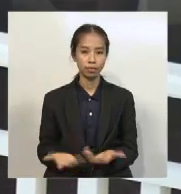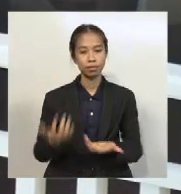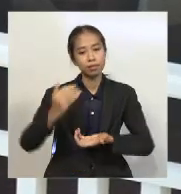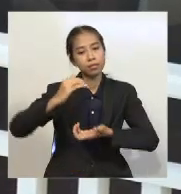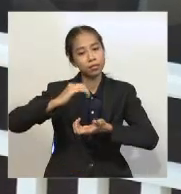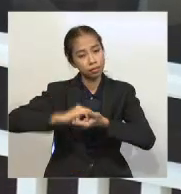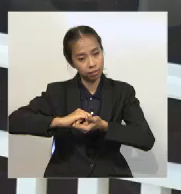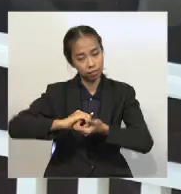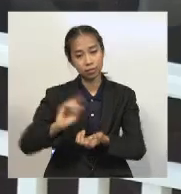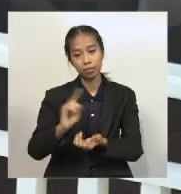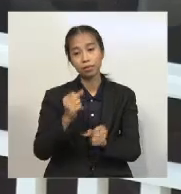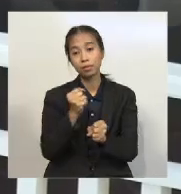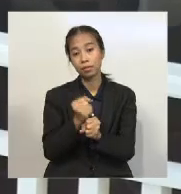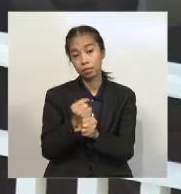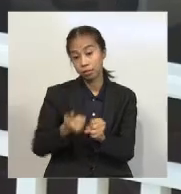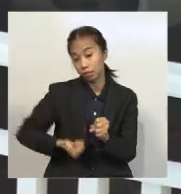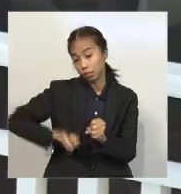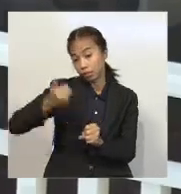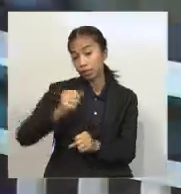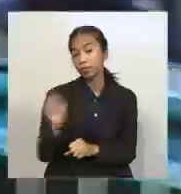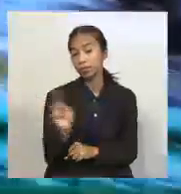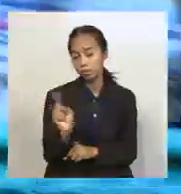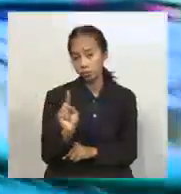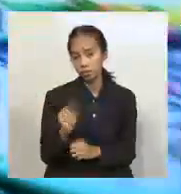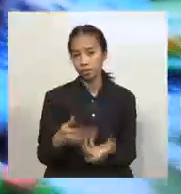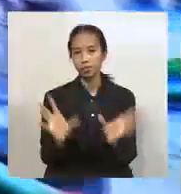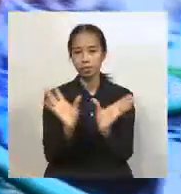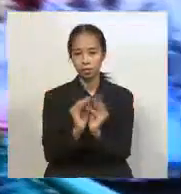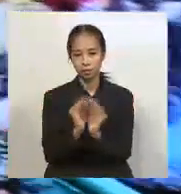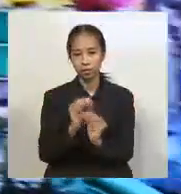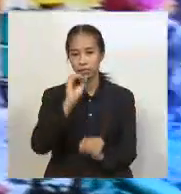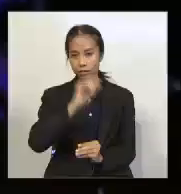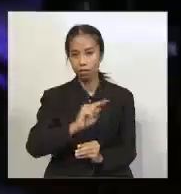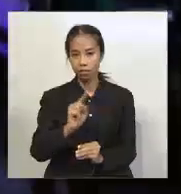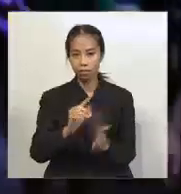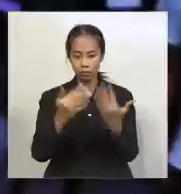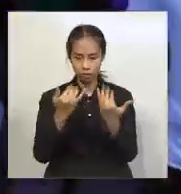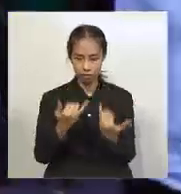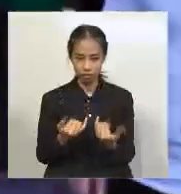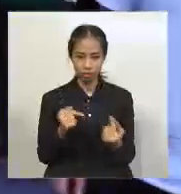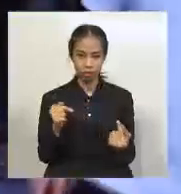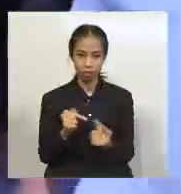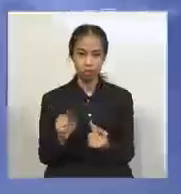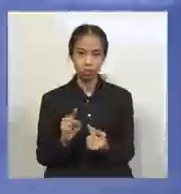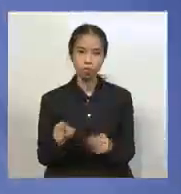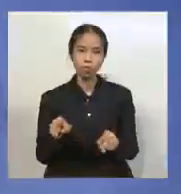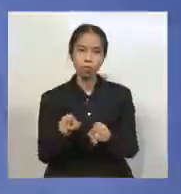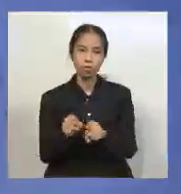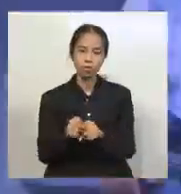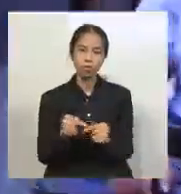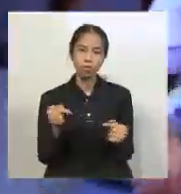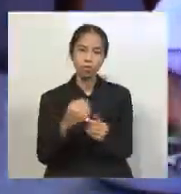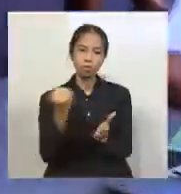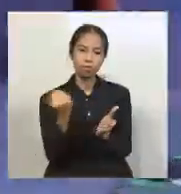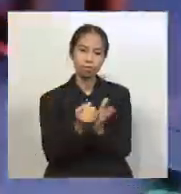มือสามารถทำได้สะดวกมากยิ่งขึ้นนะคะที่ประชุมก็ได้มีการพูดถึงการทำ Single Entry Visa หรือ